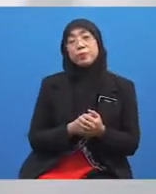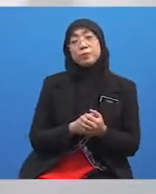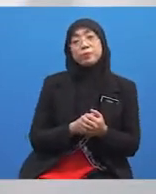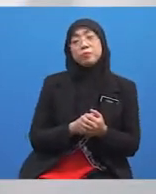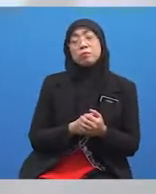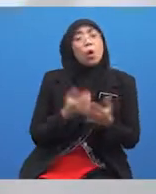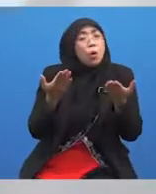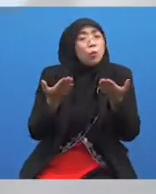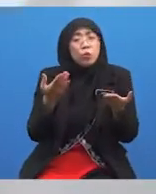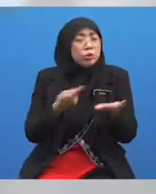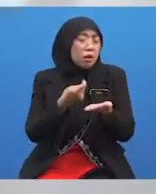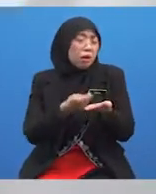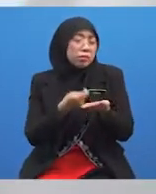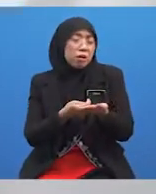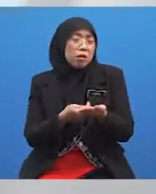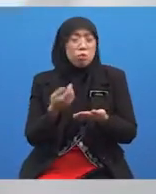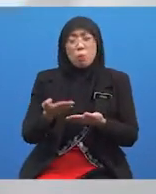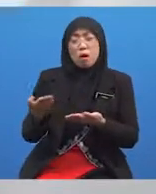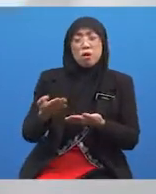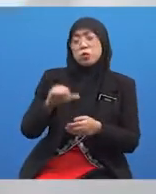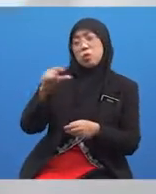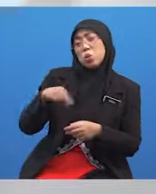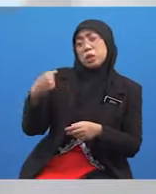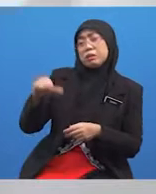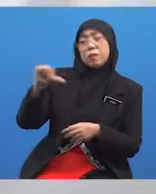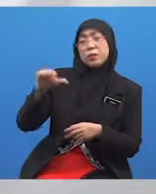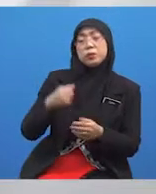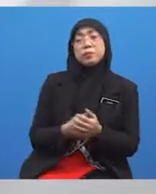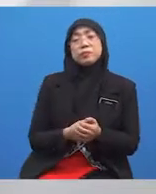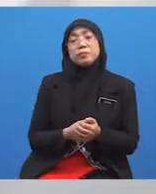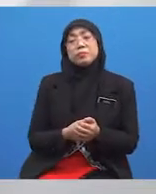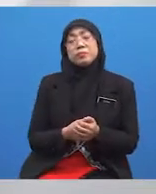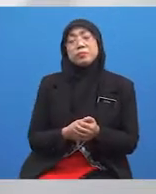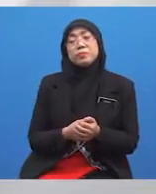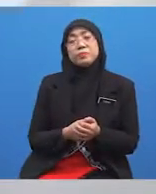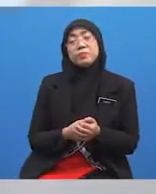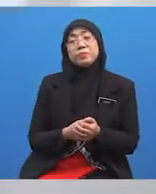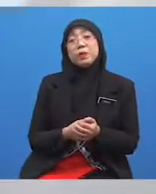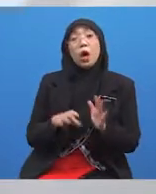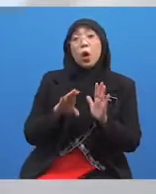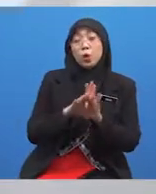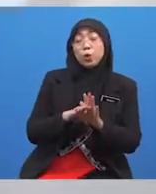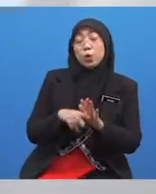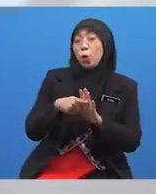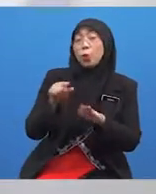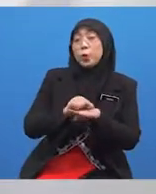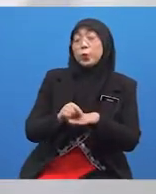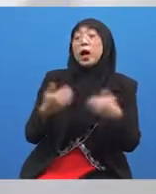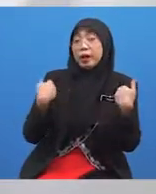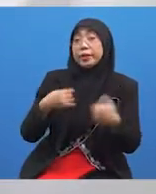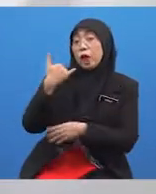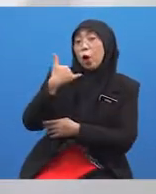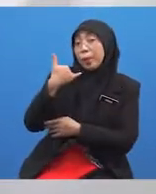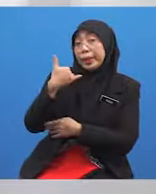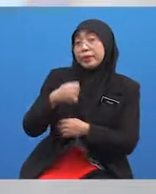harga, spesifikasi dan juga kualiti. Contohnya, pengguna baru menyedari telefon pintar yang lipis dan canggih dari segi